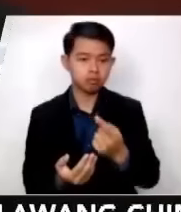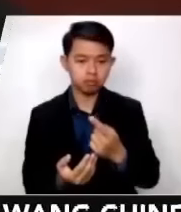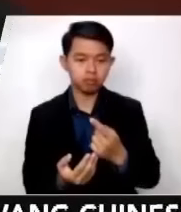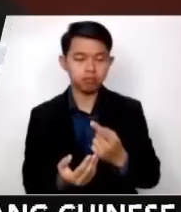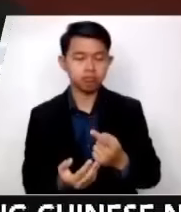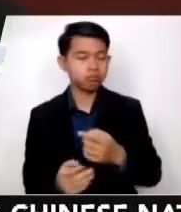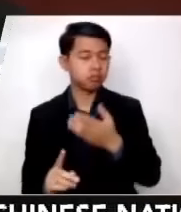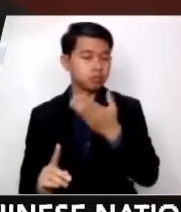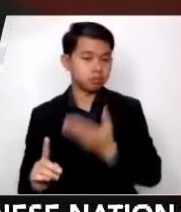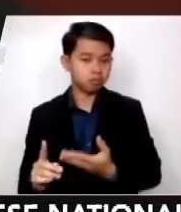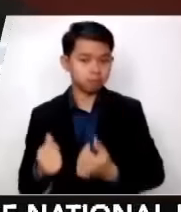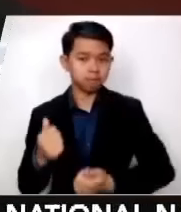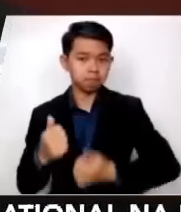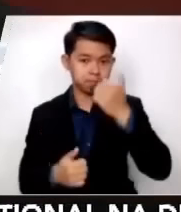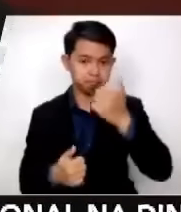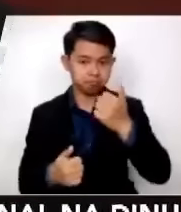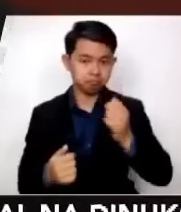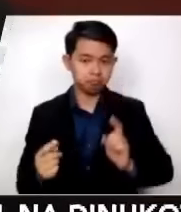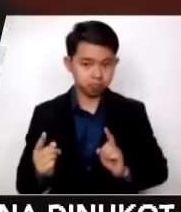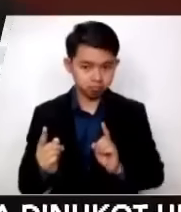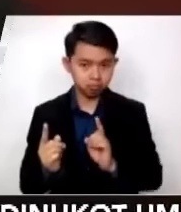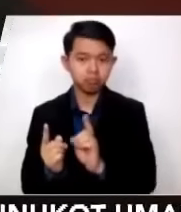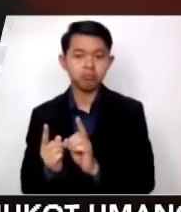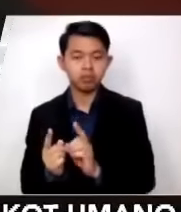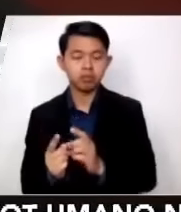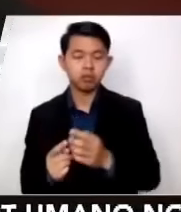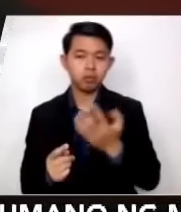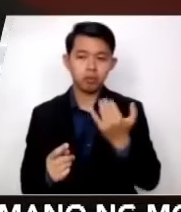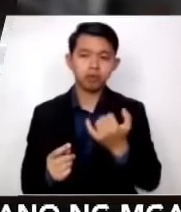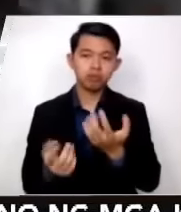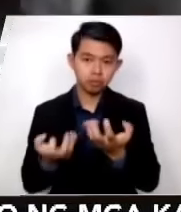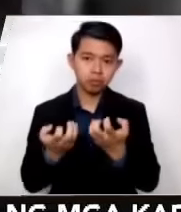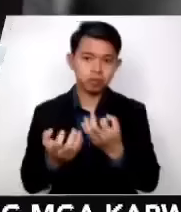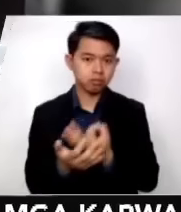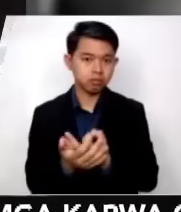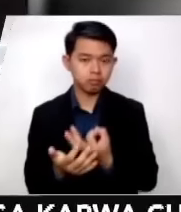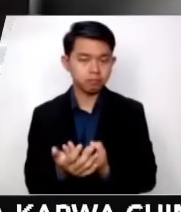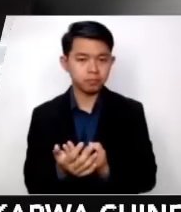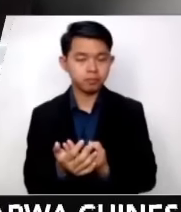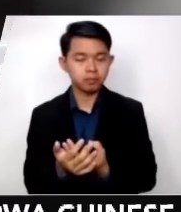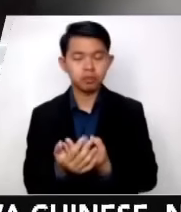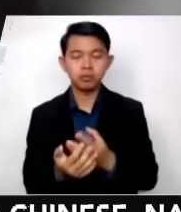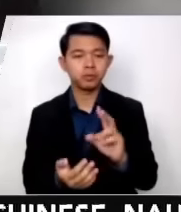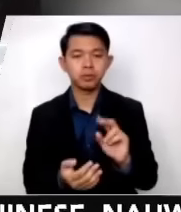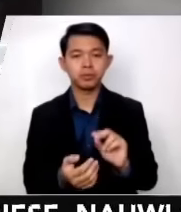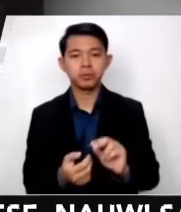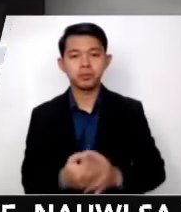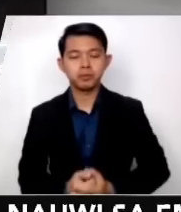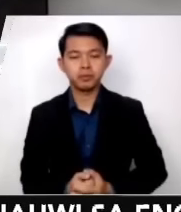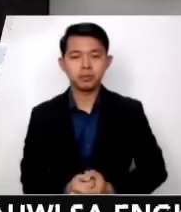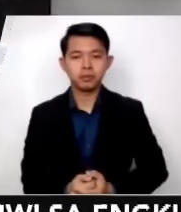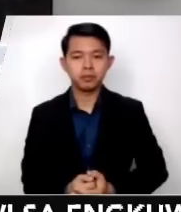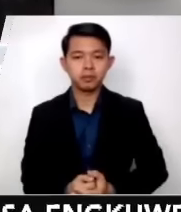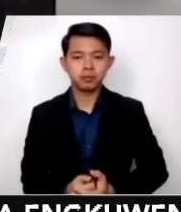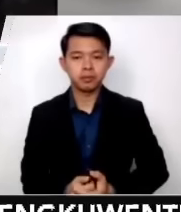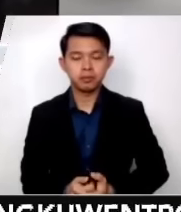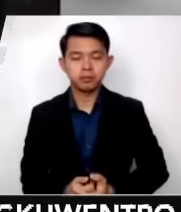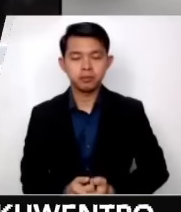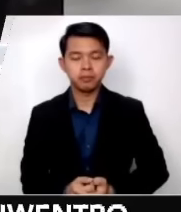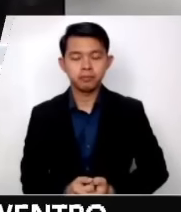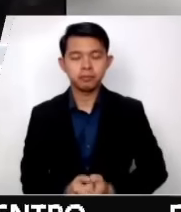parang after kami sa pera kasi nanalo no Sinusubukan naming kunin ang reaksyon ni Carlos